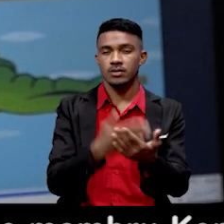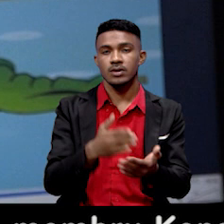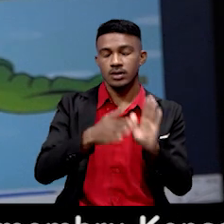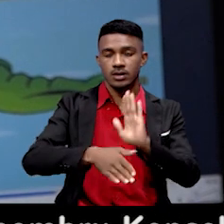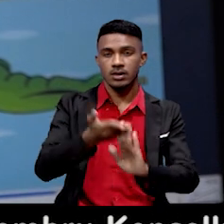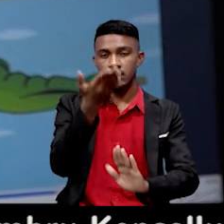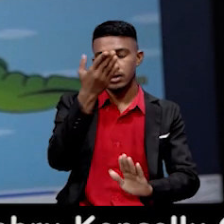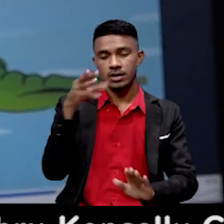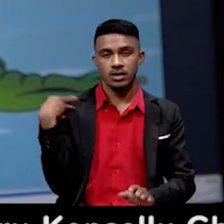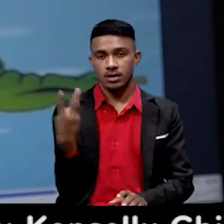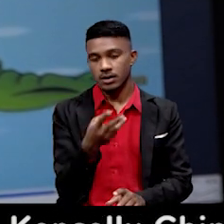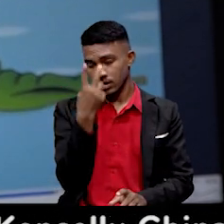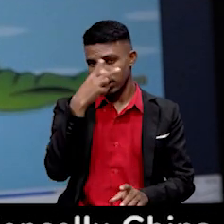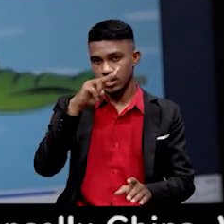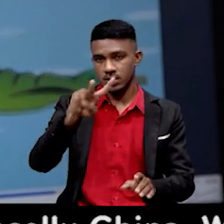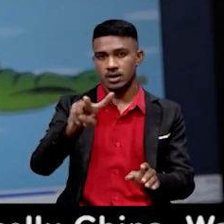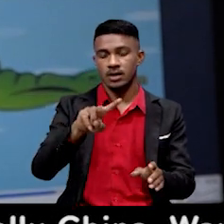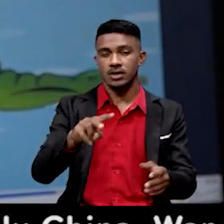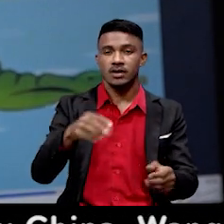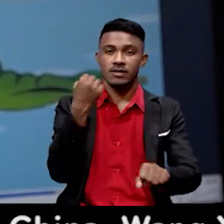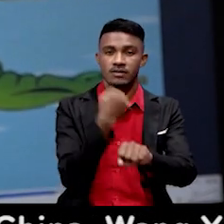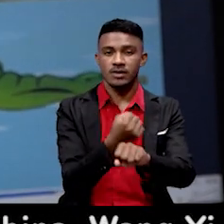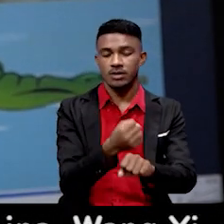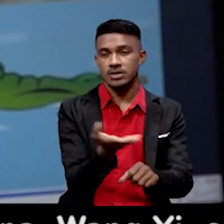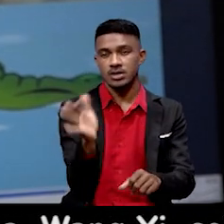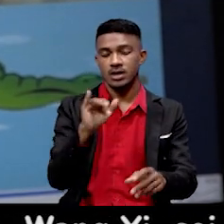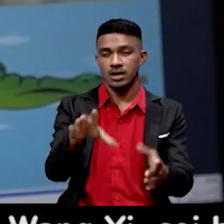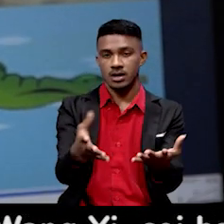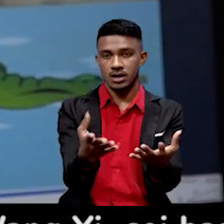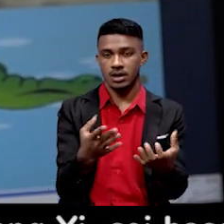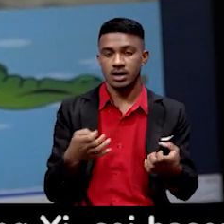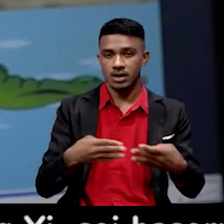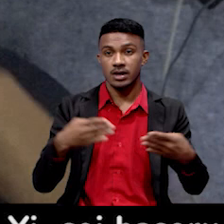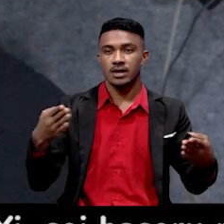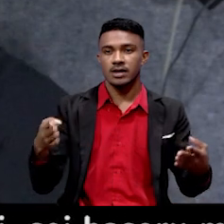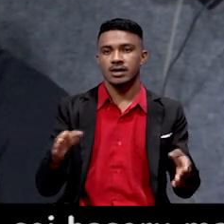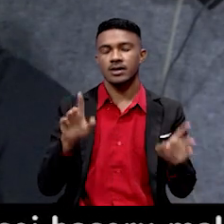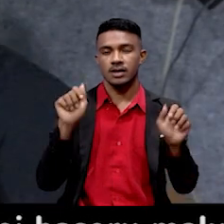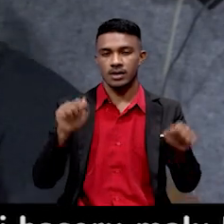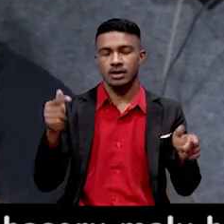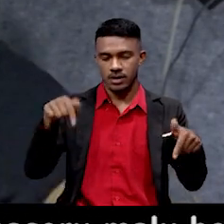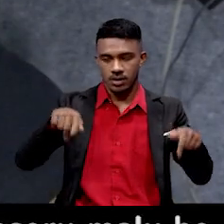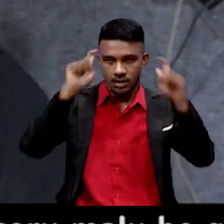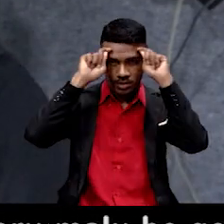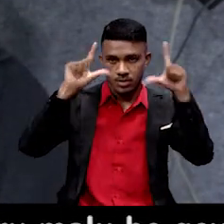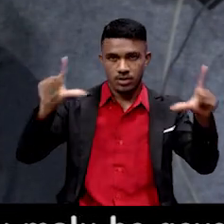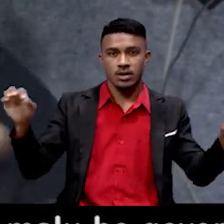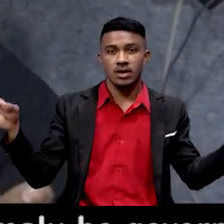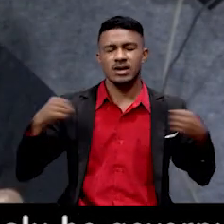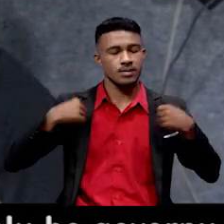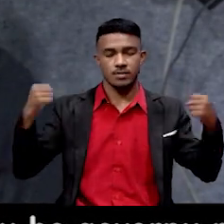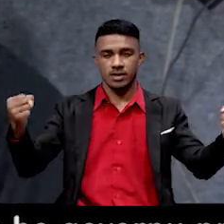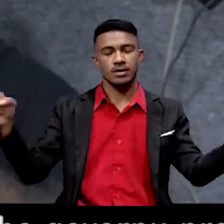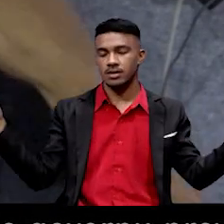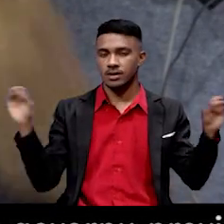sih, tambah sih hari fatuk ni masih dia. Ipa kalau mana ikut, masih dakar buat itu zona yang aman. Ia ni emak agora kontesnya timur. Laburani macam siapa atau expose